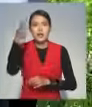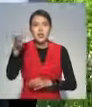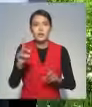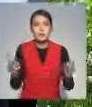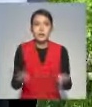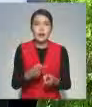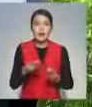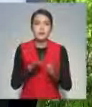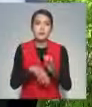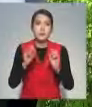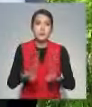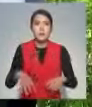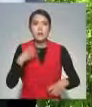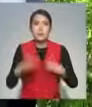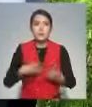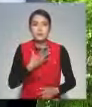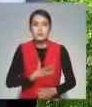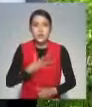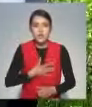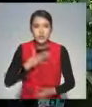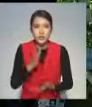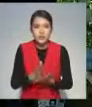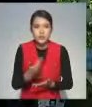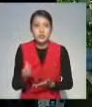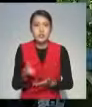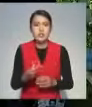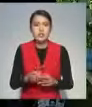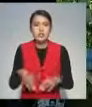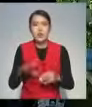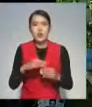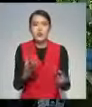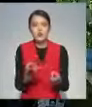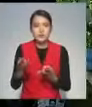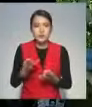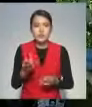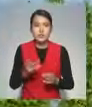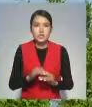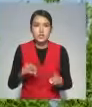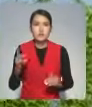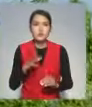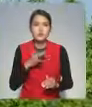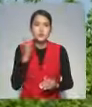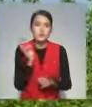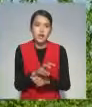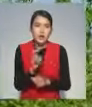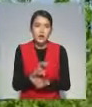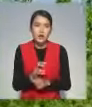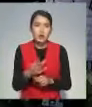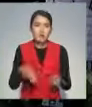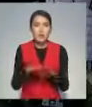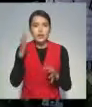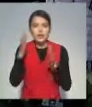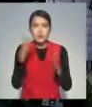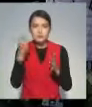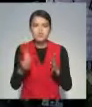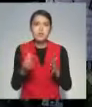вовсе не за безопасность детей, а за лакомый кусок земли. Школа нам очень нужна. Детей сюда ходит много. Хотят снести? Утверждают,